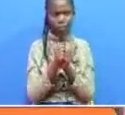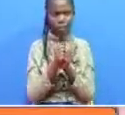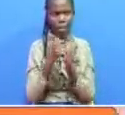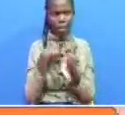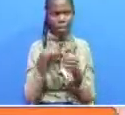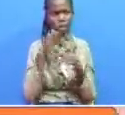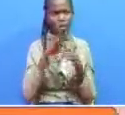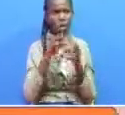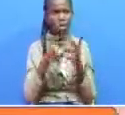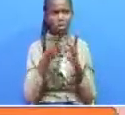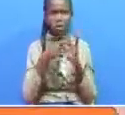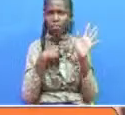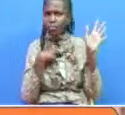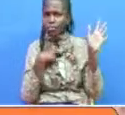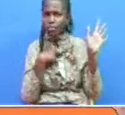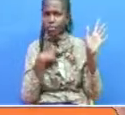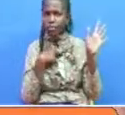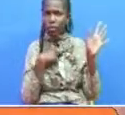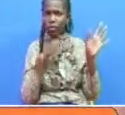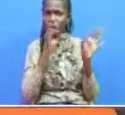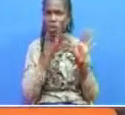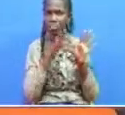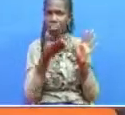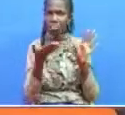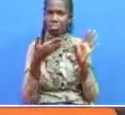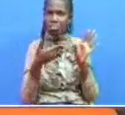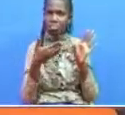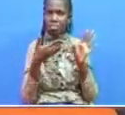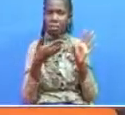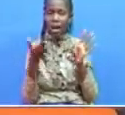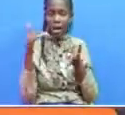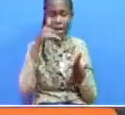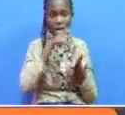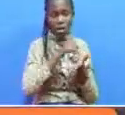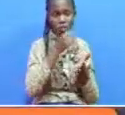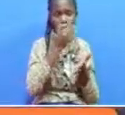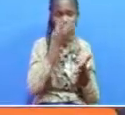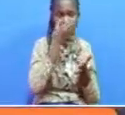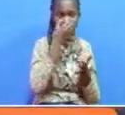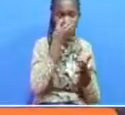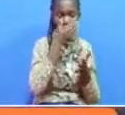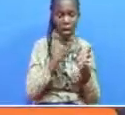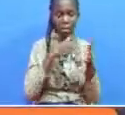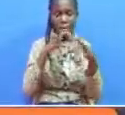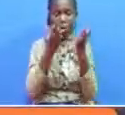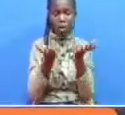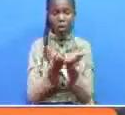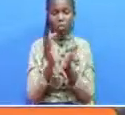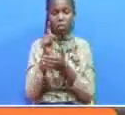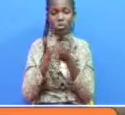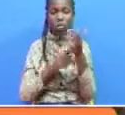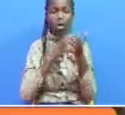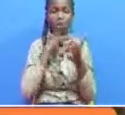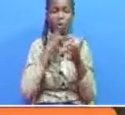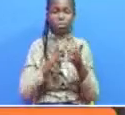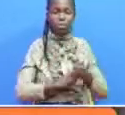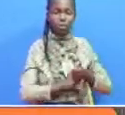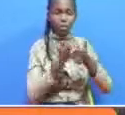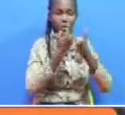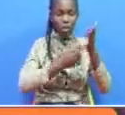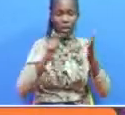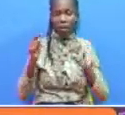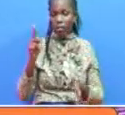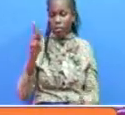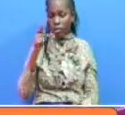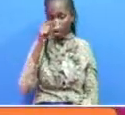mtanipatia kura zenu, nipatie kura zenu, mtatie kura zenu. Kwa hivyo ndainge Ruto no kulile mbaya moka ambayo ungamena kaiwe ta serikali ya Kenya